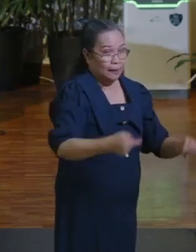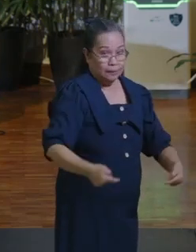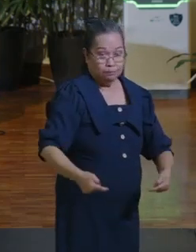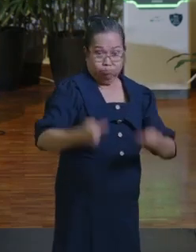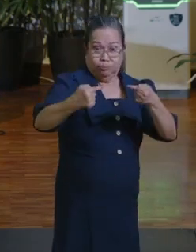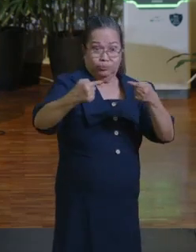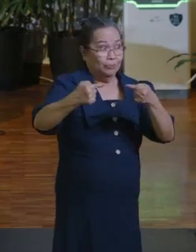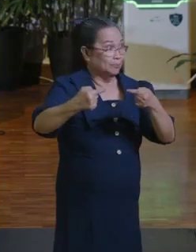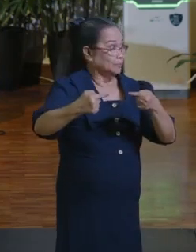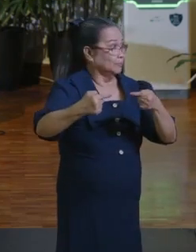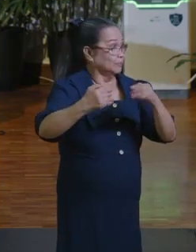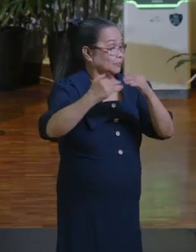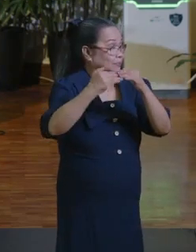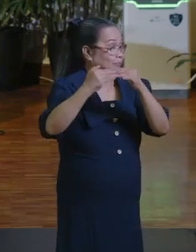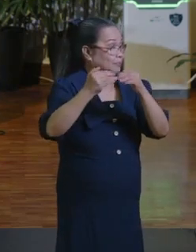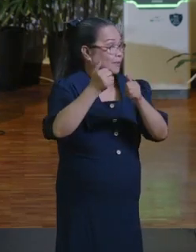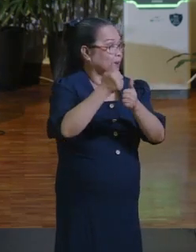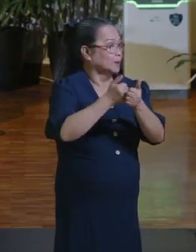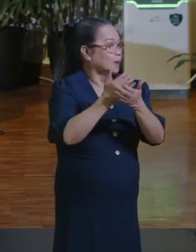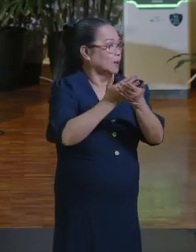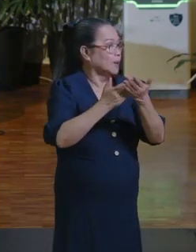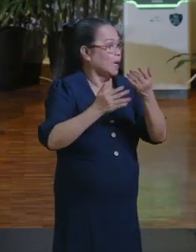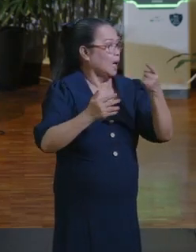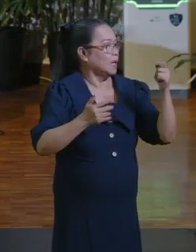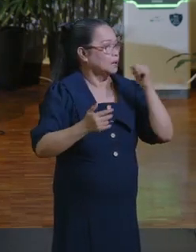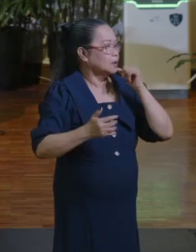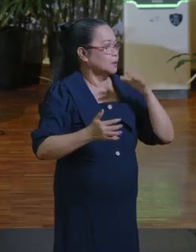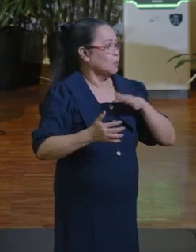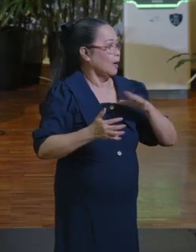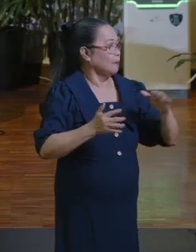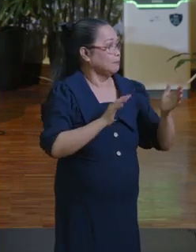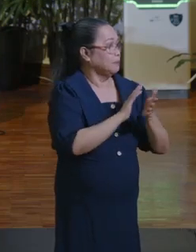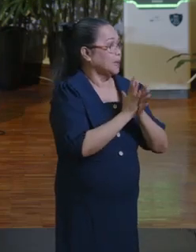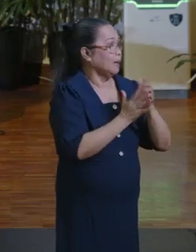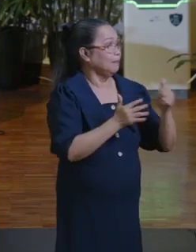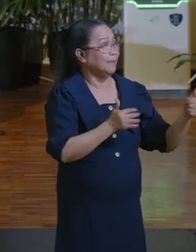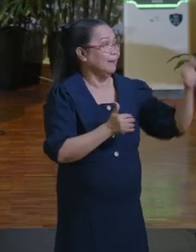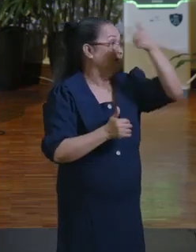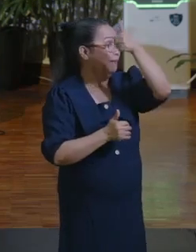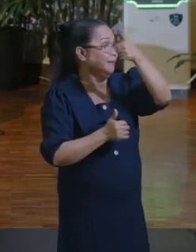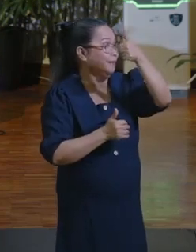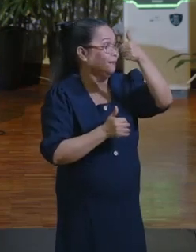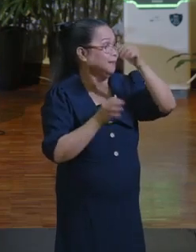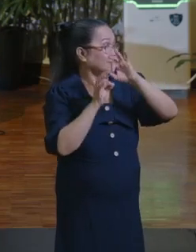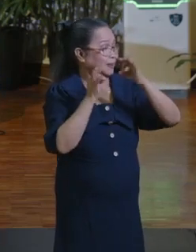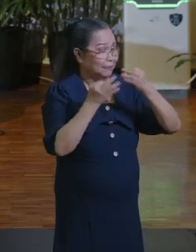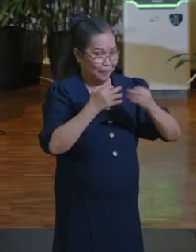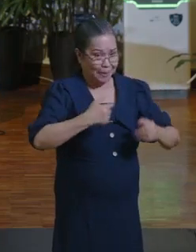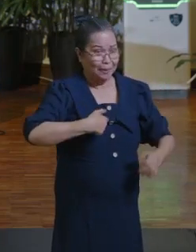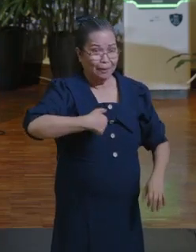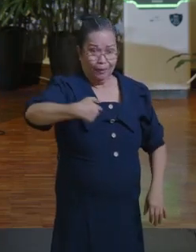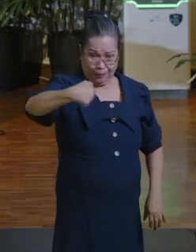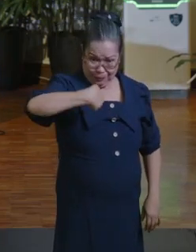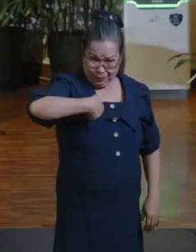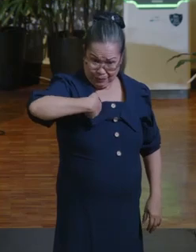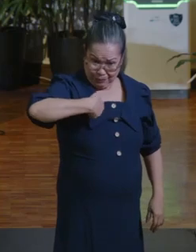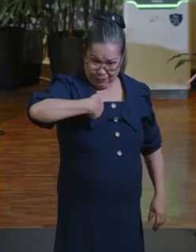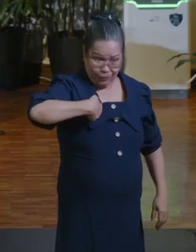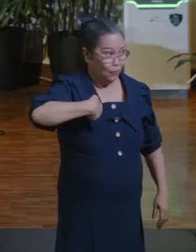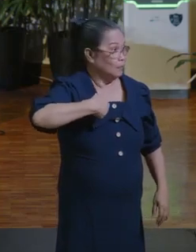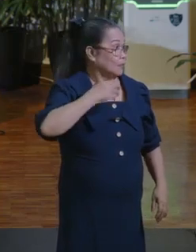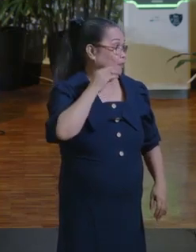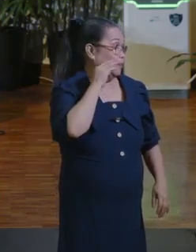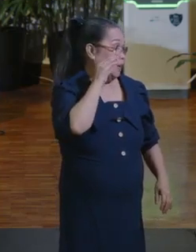lumaban. Pero yung ibang babae, talagang gusto nila, sila yung maging head. Gusto ko akong masunod. No?